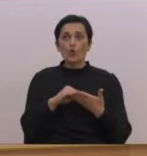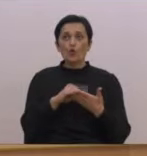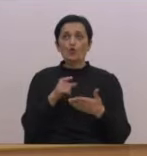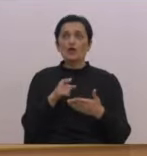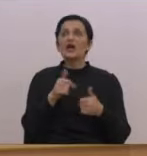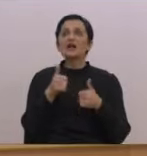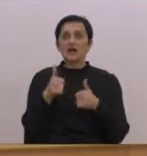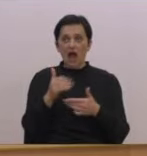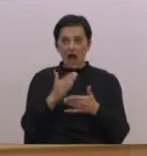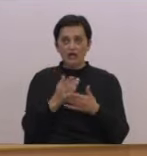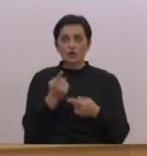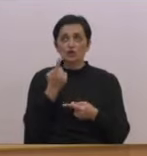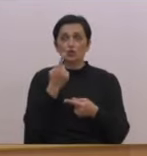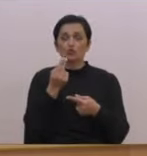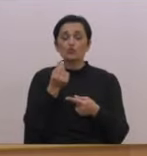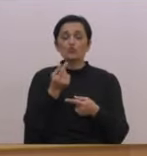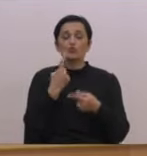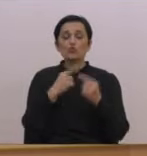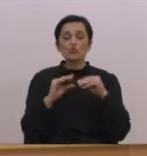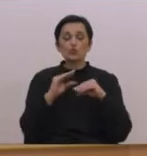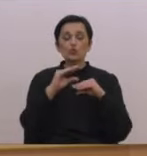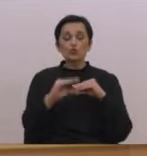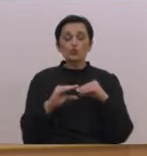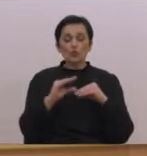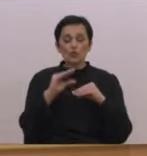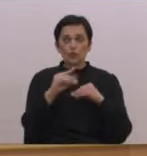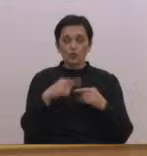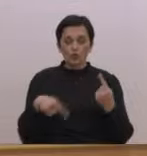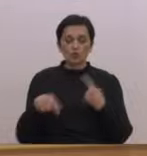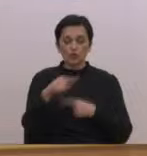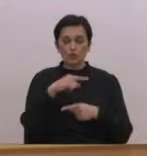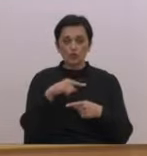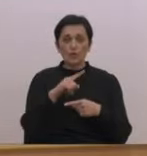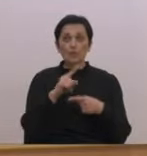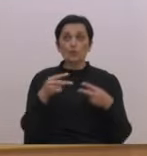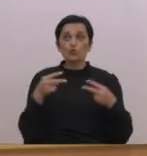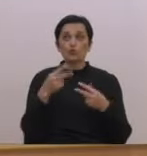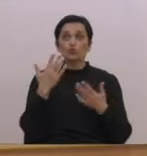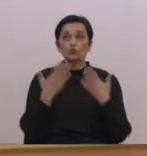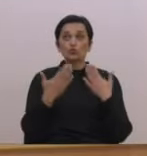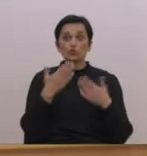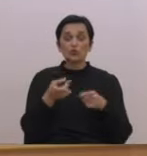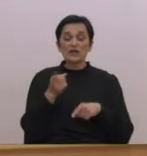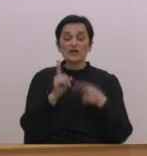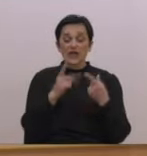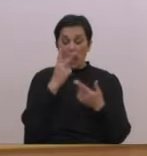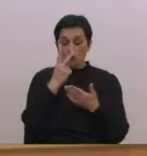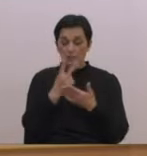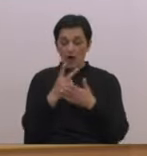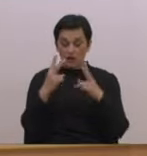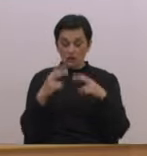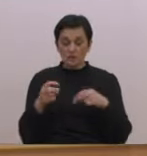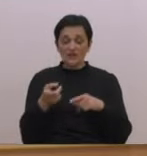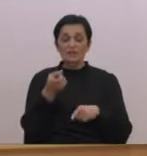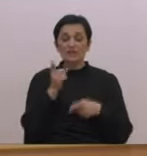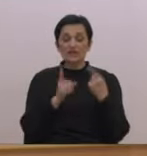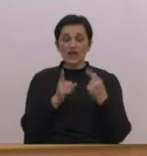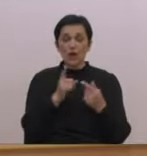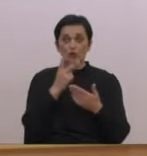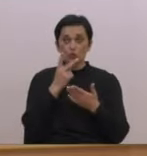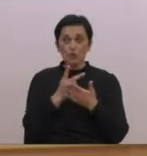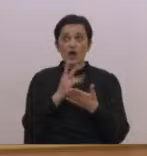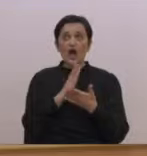scargi, magda, proporția ce e leva, sa gandașo are costul, realul urmaciune, vlep s-ar dau hedot, realul urmaciune, vlep s-ar vime